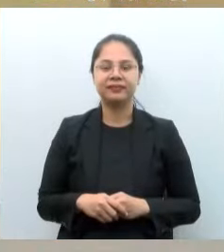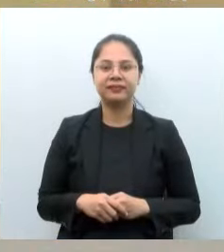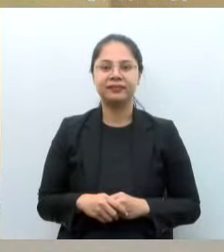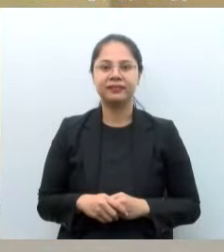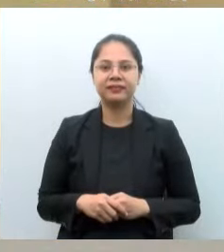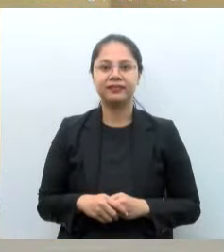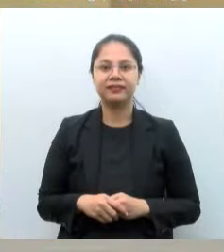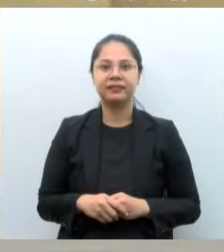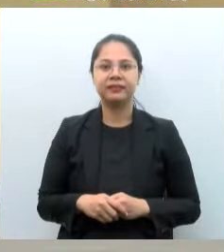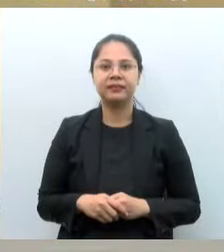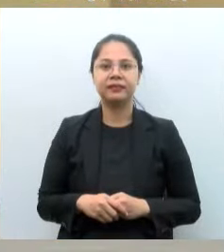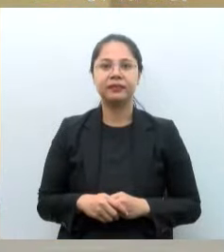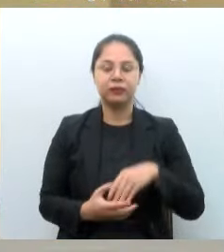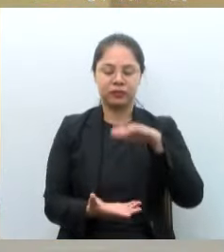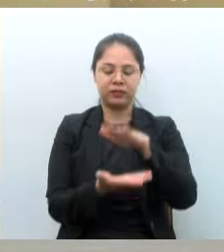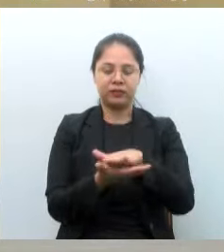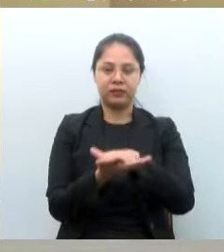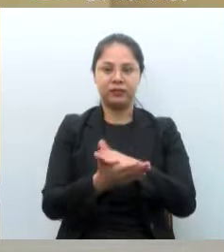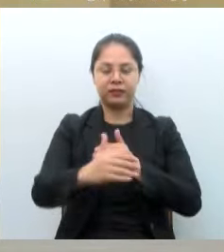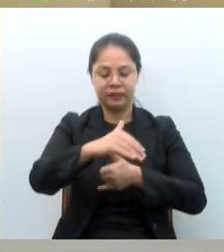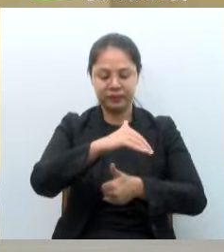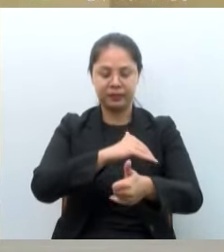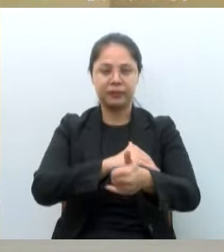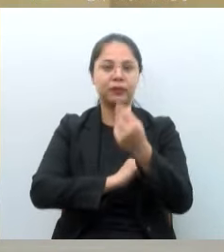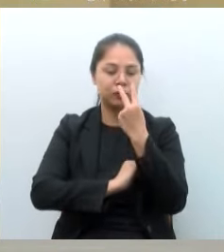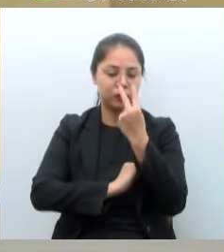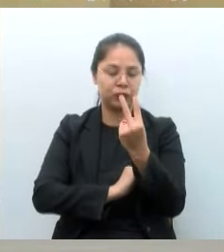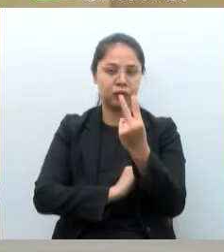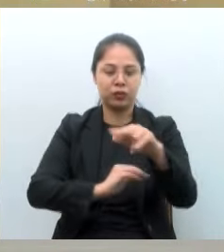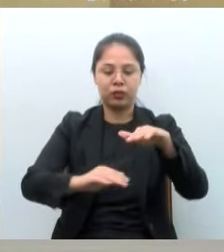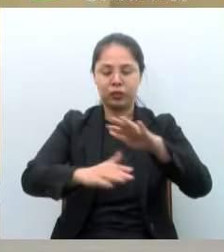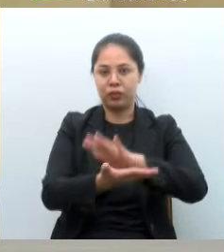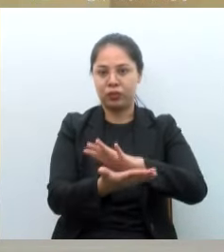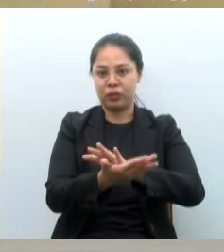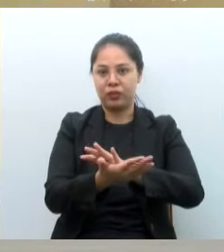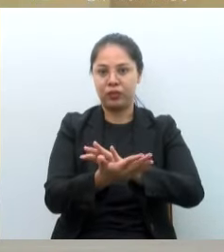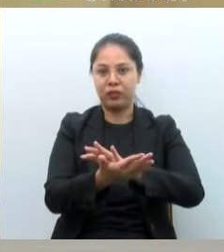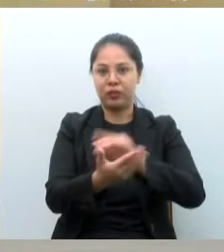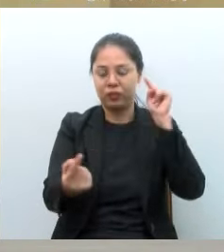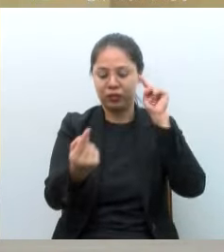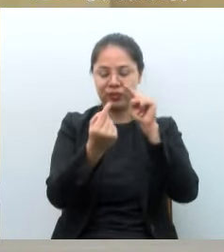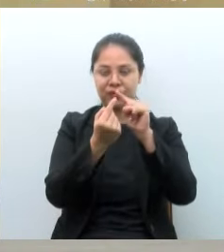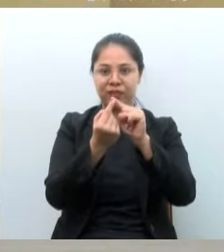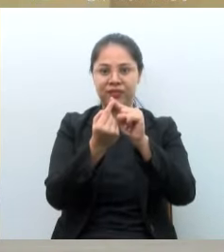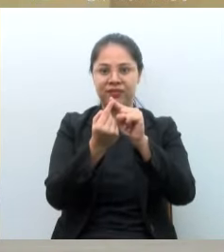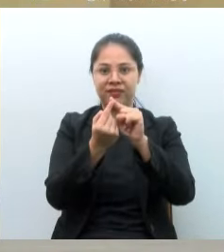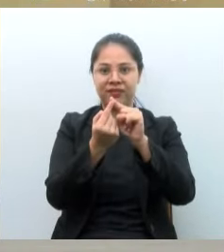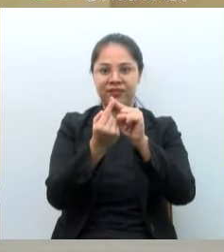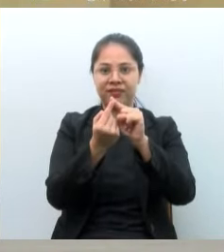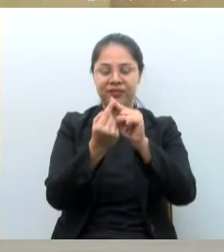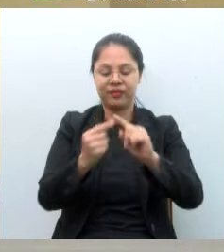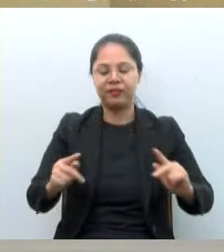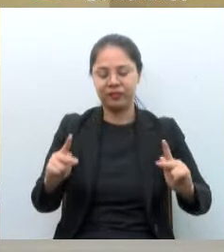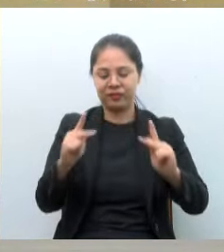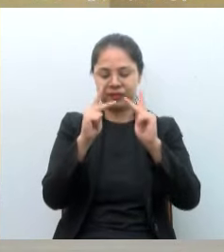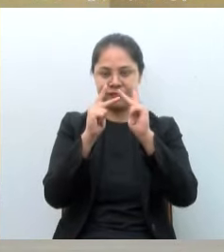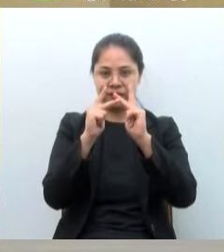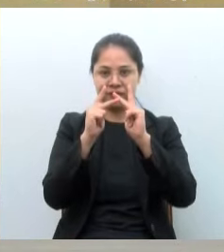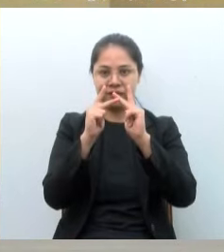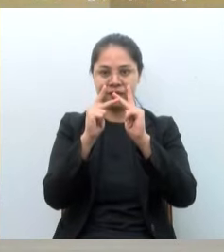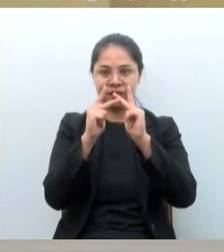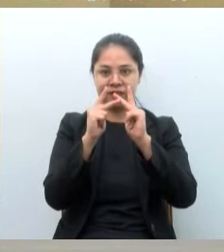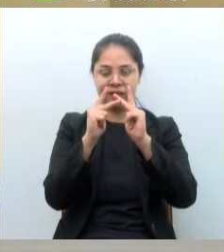ครับการลงพื้นที่เพื่อไปเยี่ยมชมโรงเรียนในสังกัดของสำนักงานการศึกษาขั้นพื้นฐ